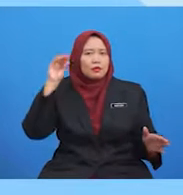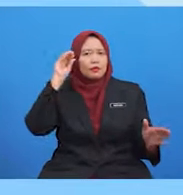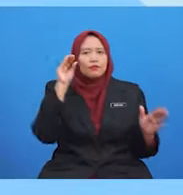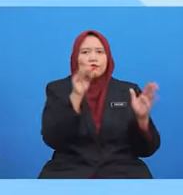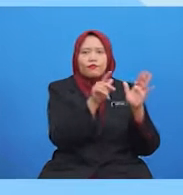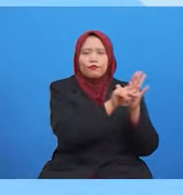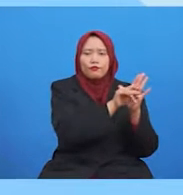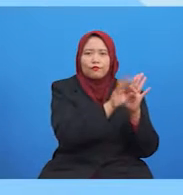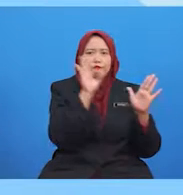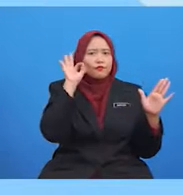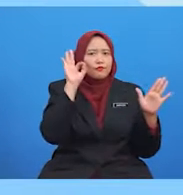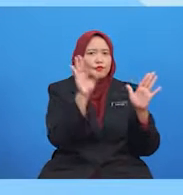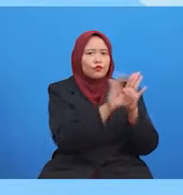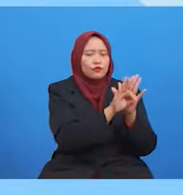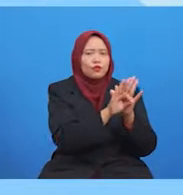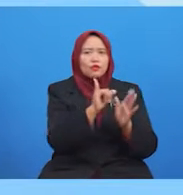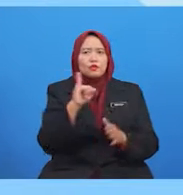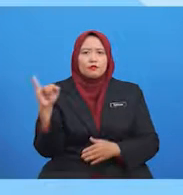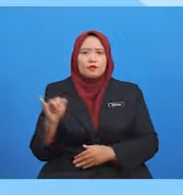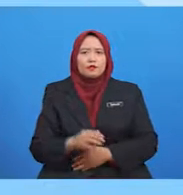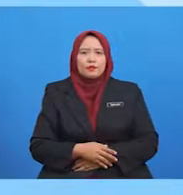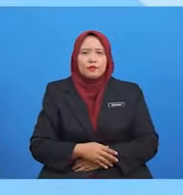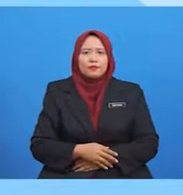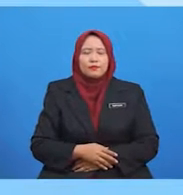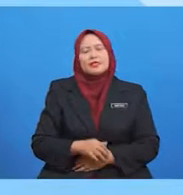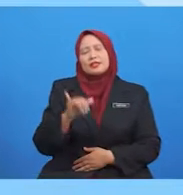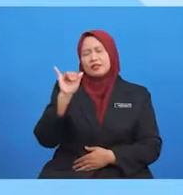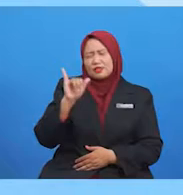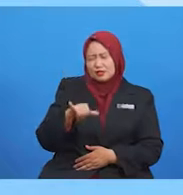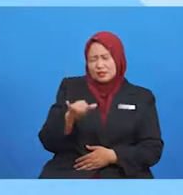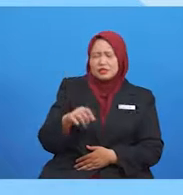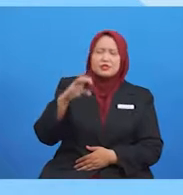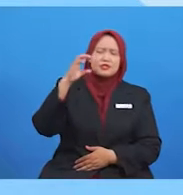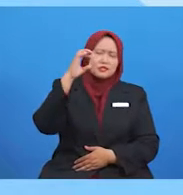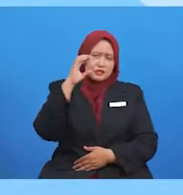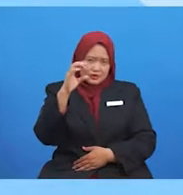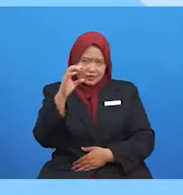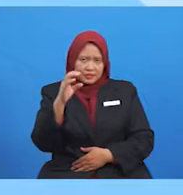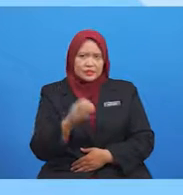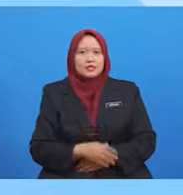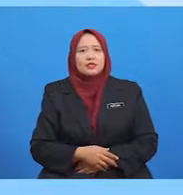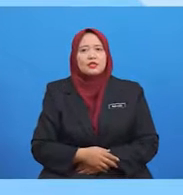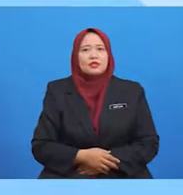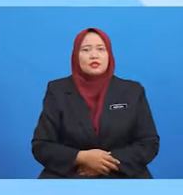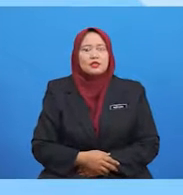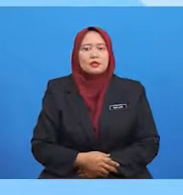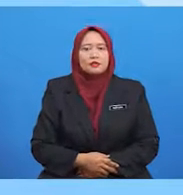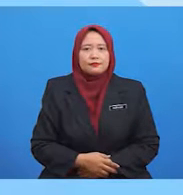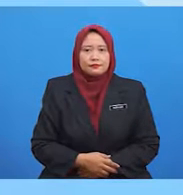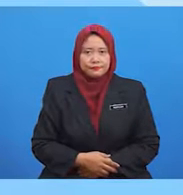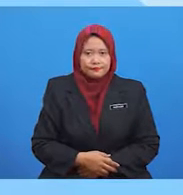Jawapan soalan keempat ialah C. Mengesan pancaran